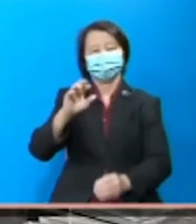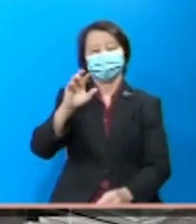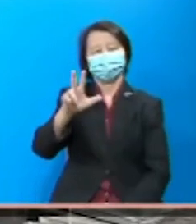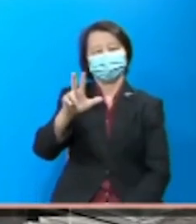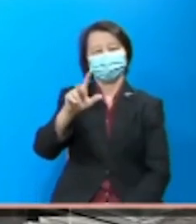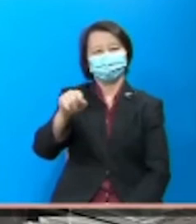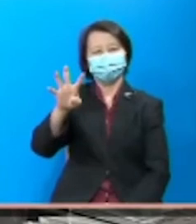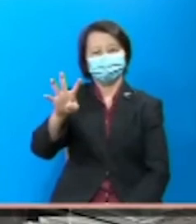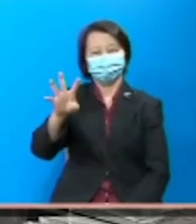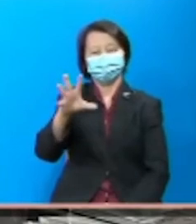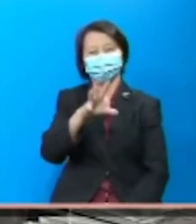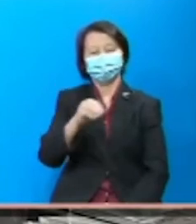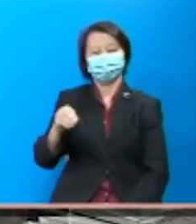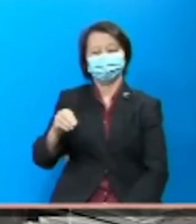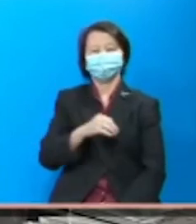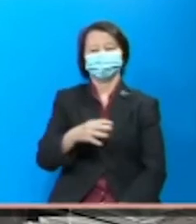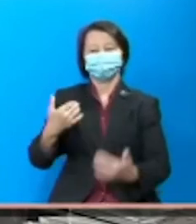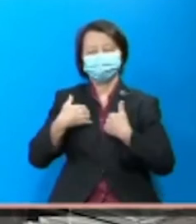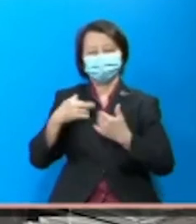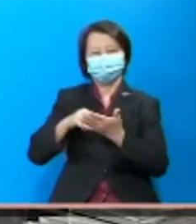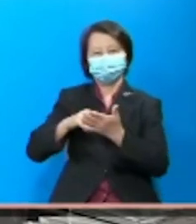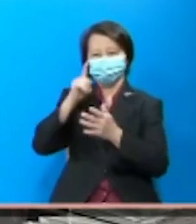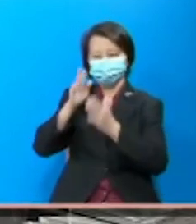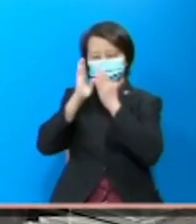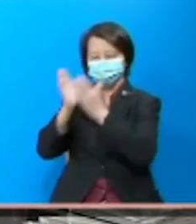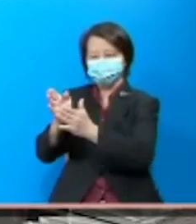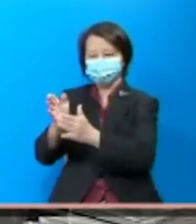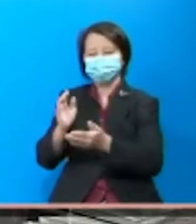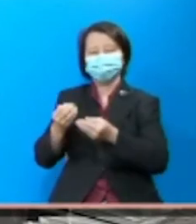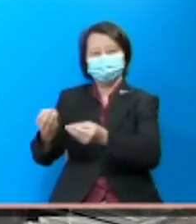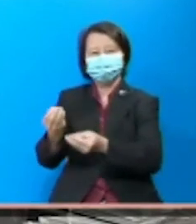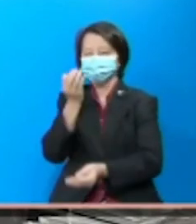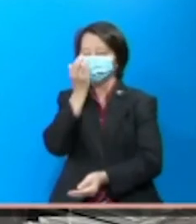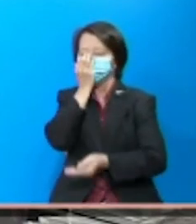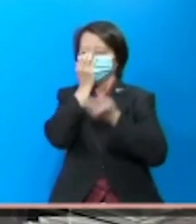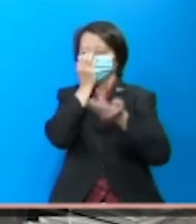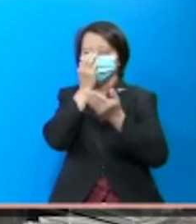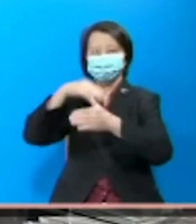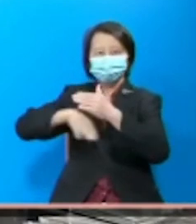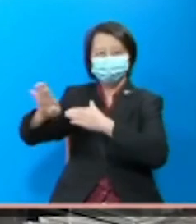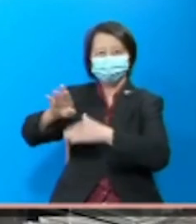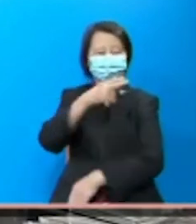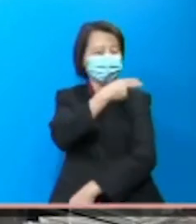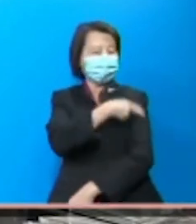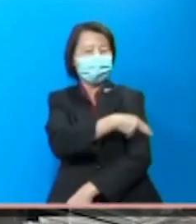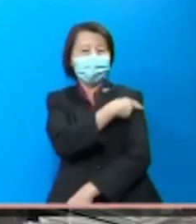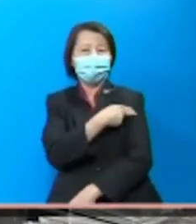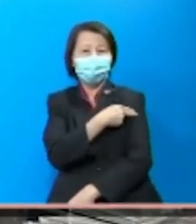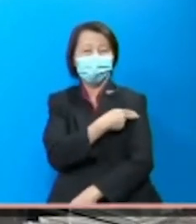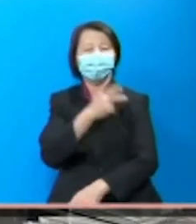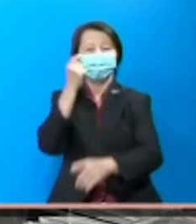mereka lifecycle Gmail yang melakukan lawatan rapi dan ada bantuan pernafasan akan dimasukkan ke hospital